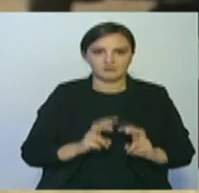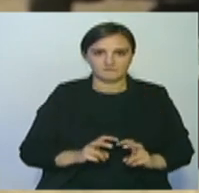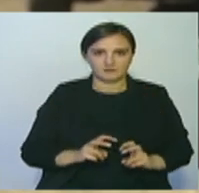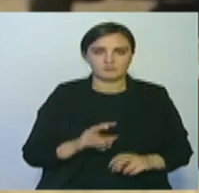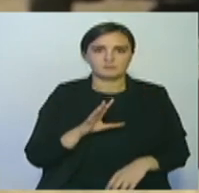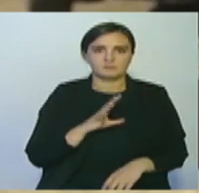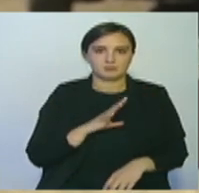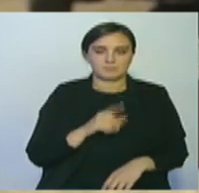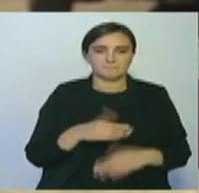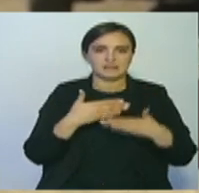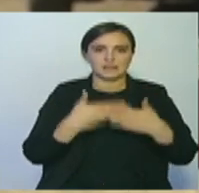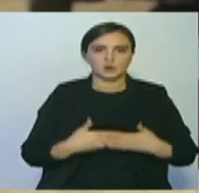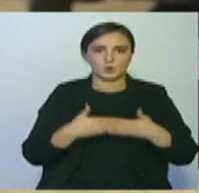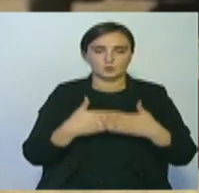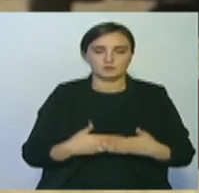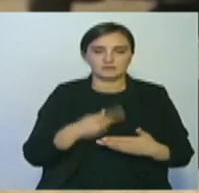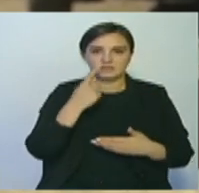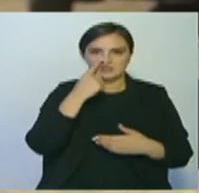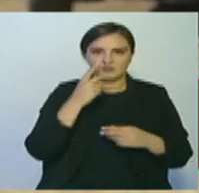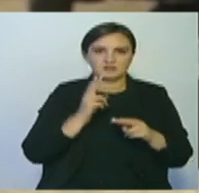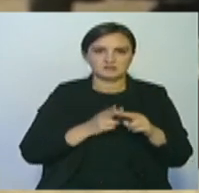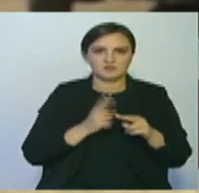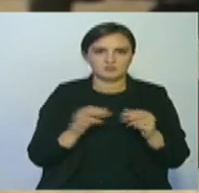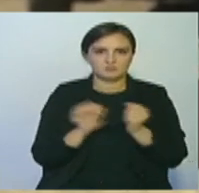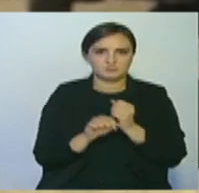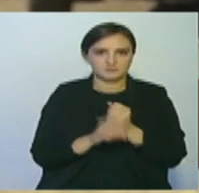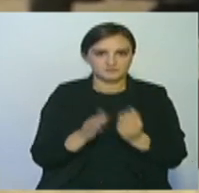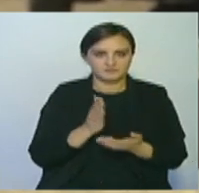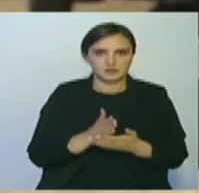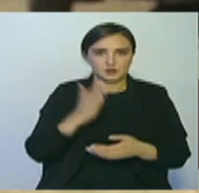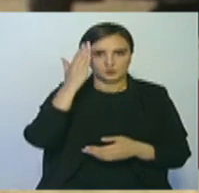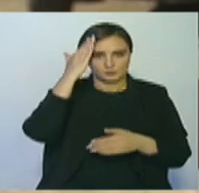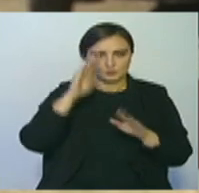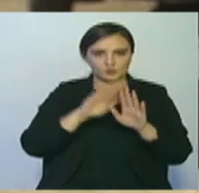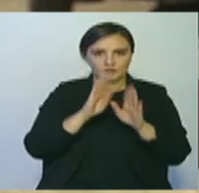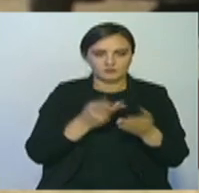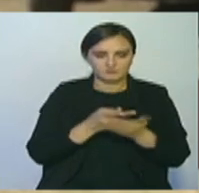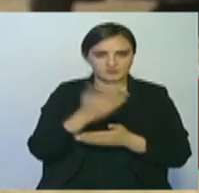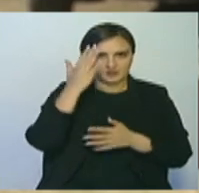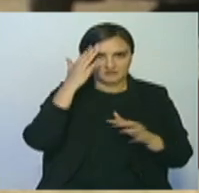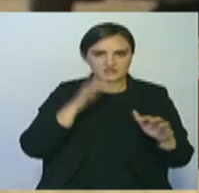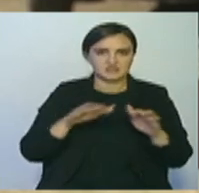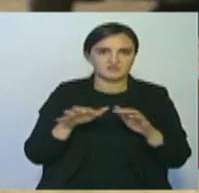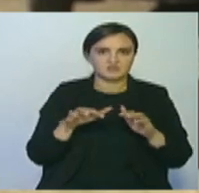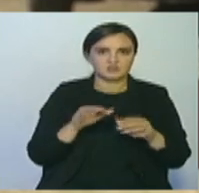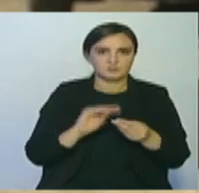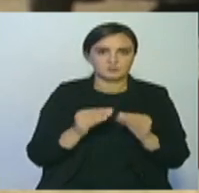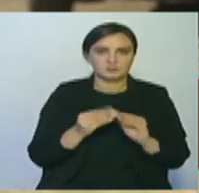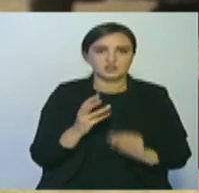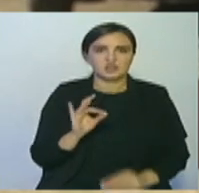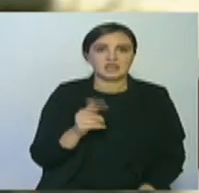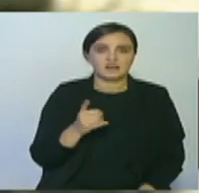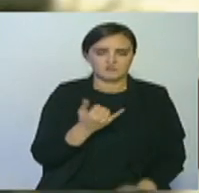აღნიშნა რენტგენოლოგიური კვლევი, ცხვირის ძვლების მოტეხილობა, ტომოგრაფიული კვლევით არის თავის ტვინის შერყევა. ამ წუთას პაციენტი წევს